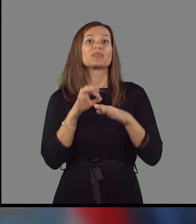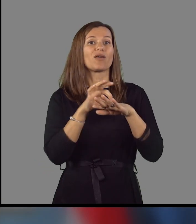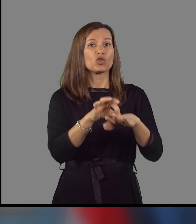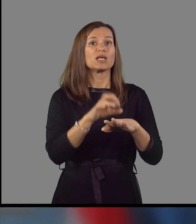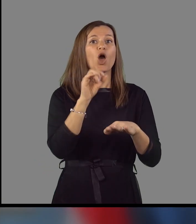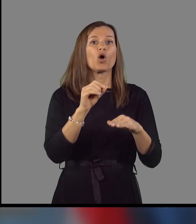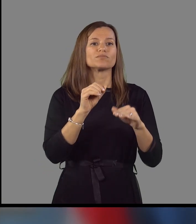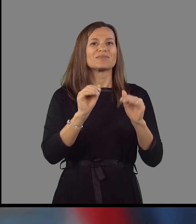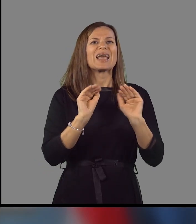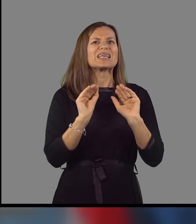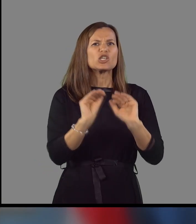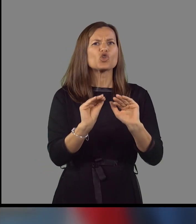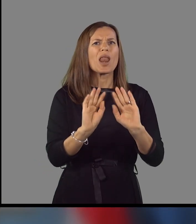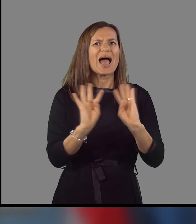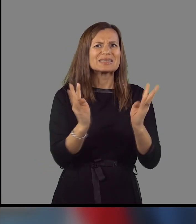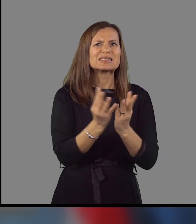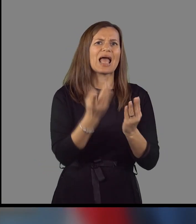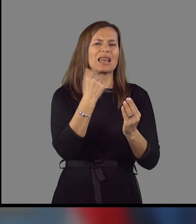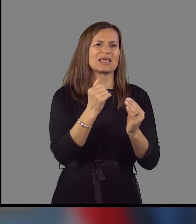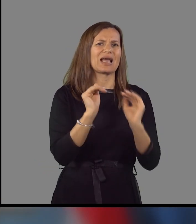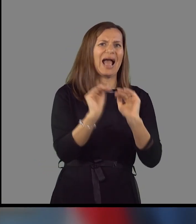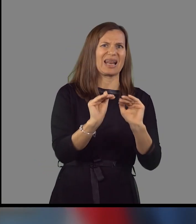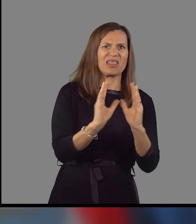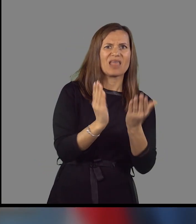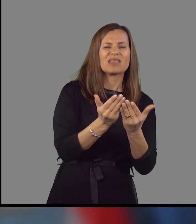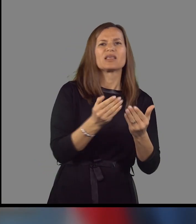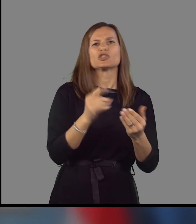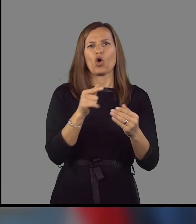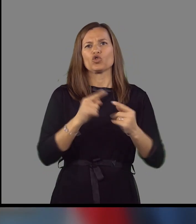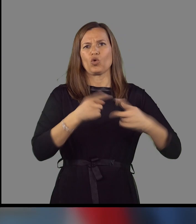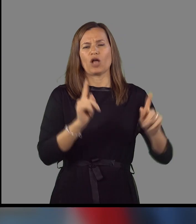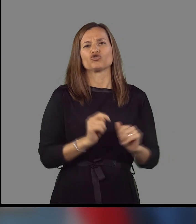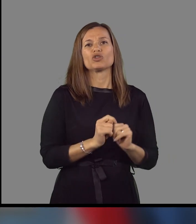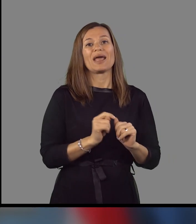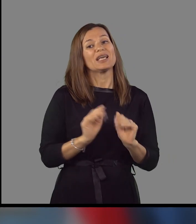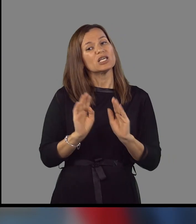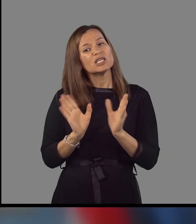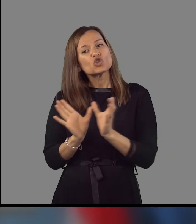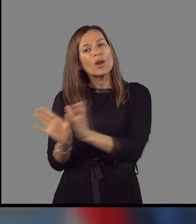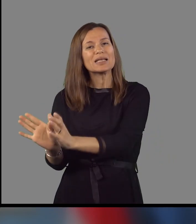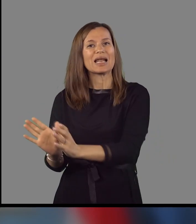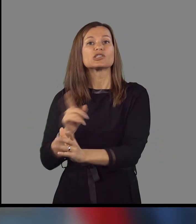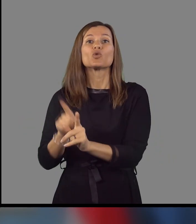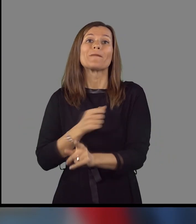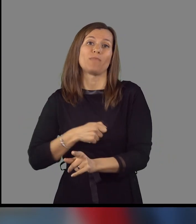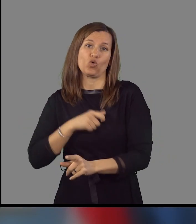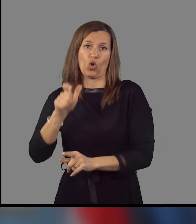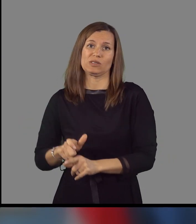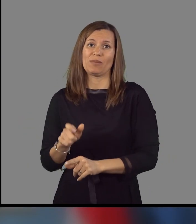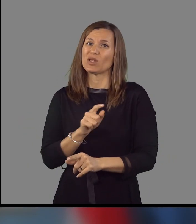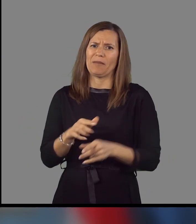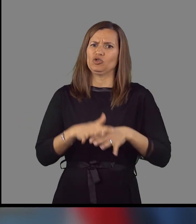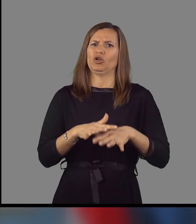oseba, ki zboli. Navodila o izolaciji in karanteni so drugačna. Izolira se prav tako